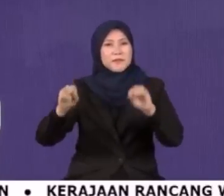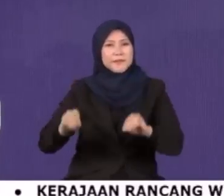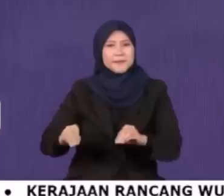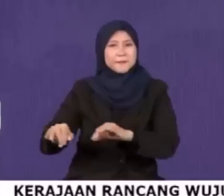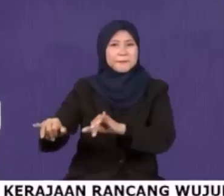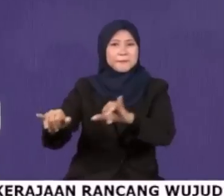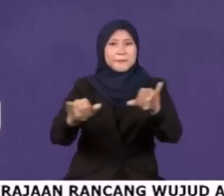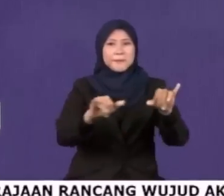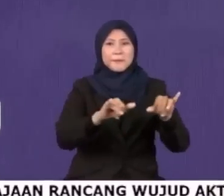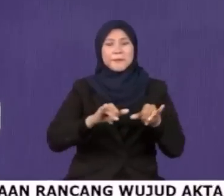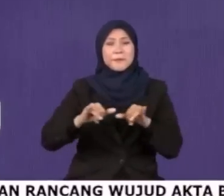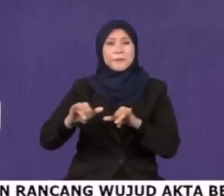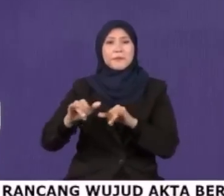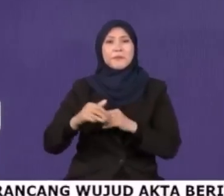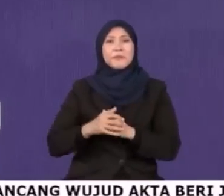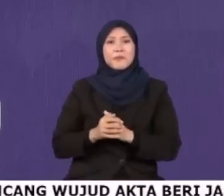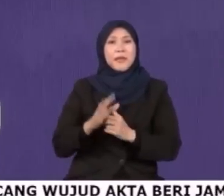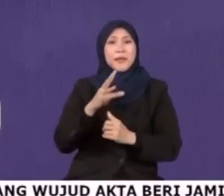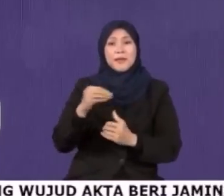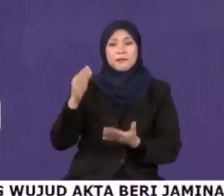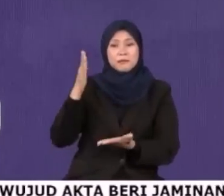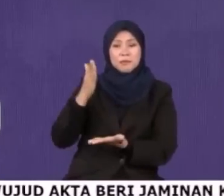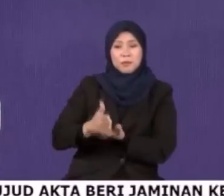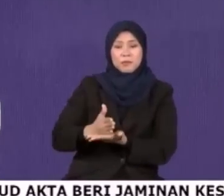dan menolak kemungkaran